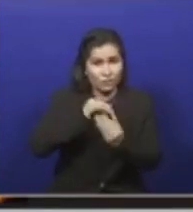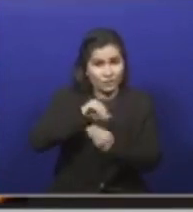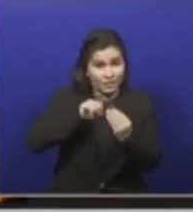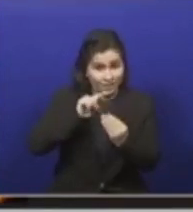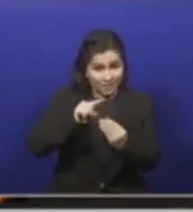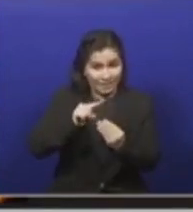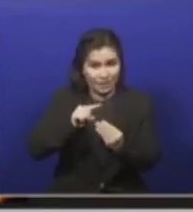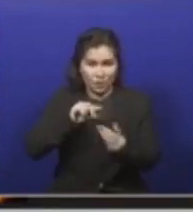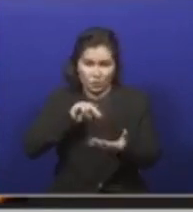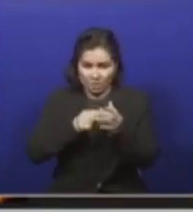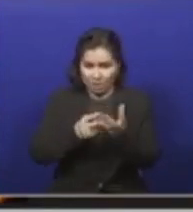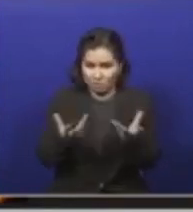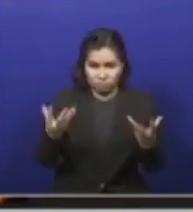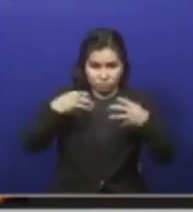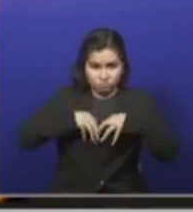ก้อนนี้ด้วยใช่ไหมครับ